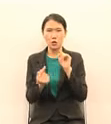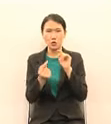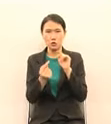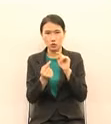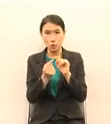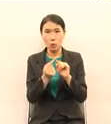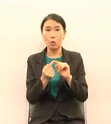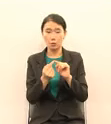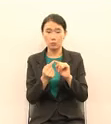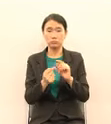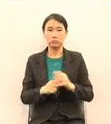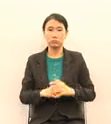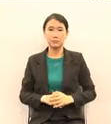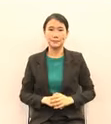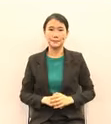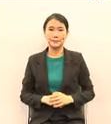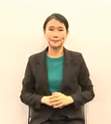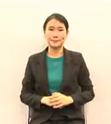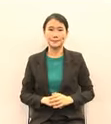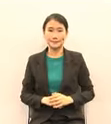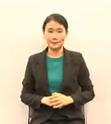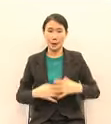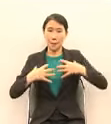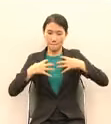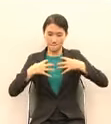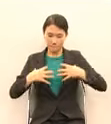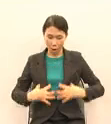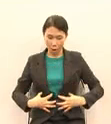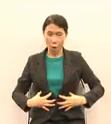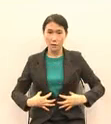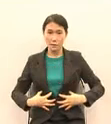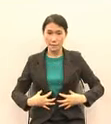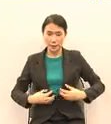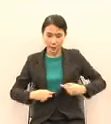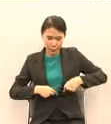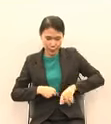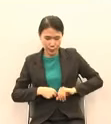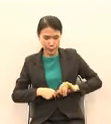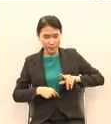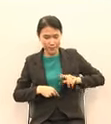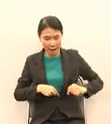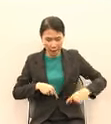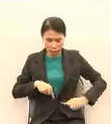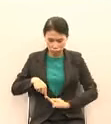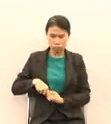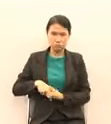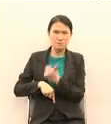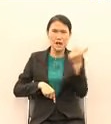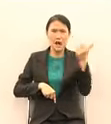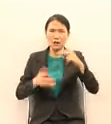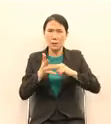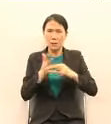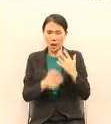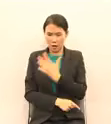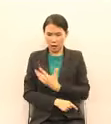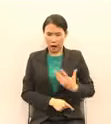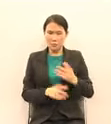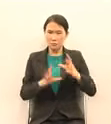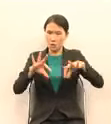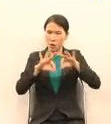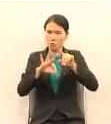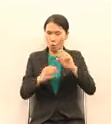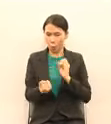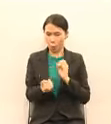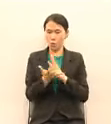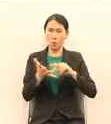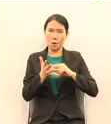อย่างเช่นว่านอกจากปอดแล้วเนี่ยไปที่ไตไปที่อวัยวะอื่นแล้วเนี่ยนะครับยิ่งจะทำ